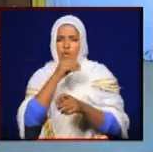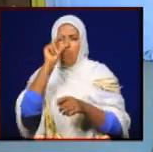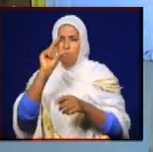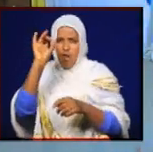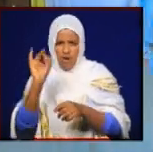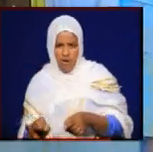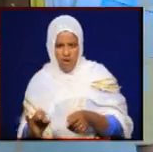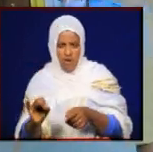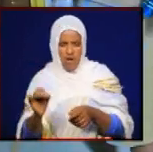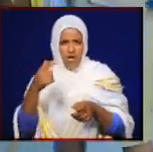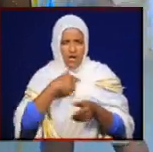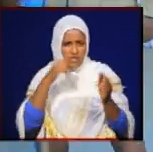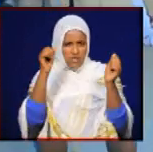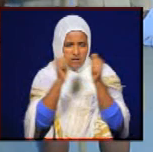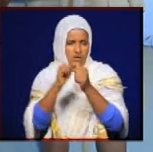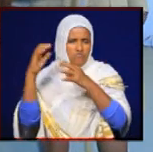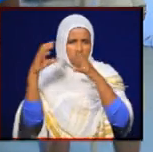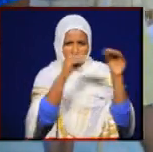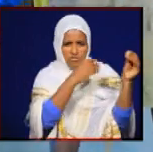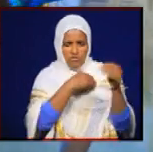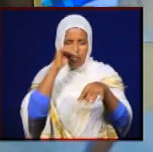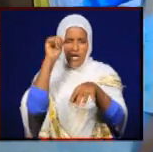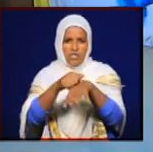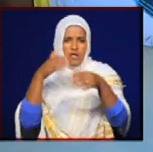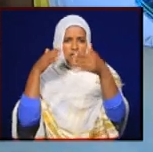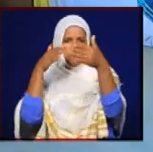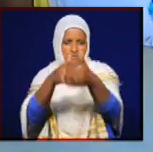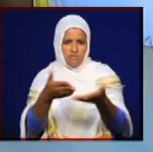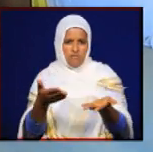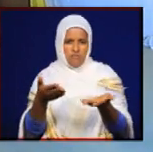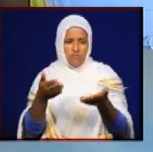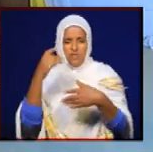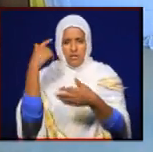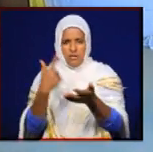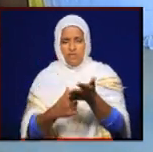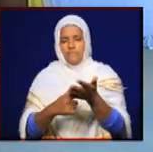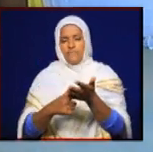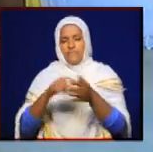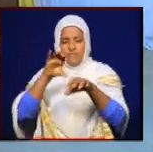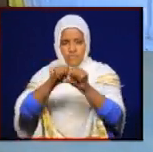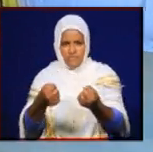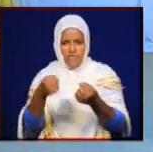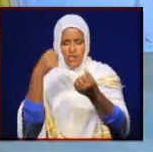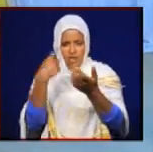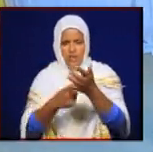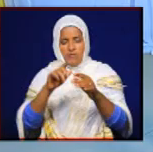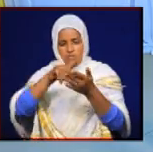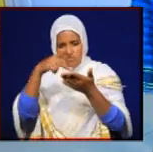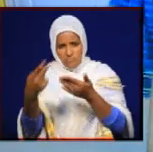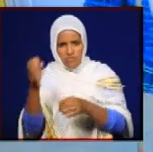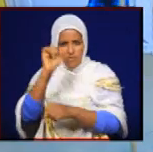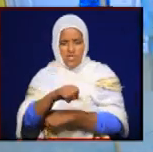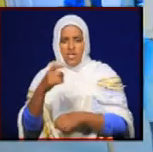በላው ባላ ታለ ጋር መሟገት ከድንጋይ መማገት ድንጋይ ቆጥሮ ይሰብራ ያሪ ሙክት